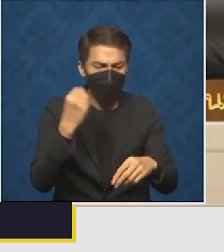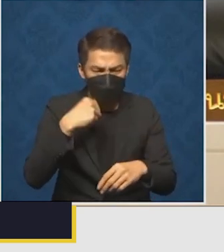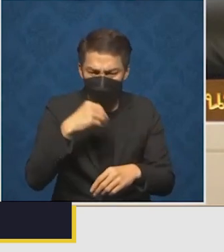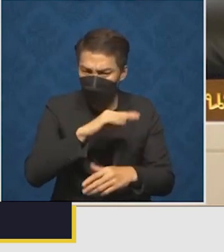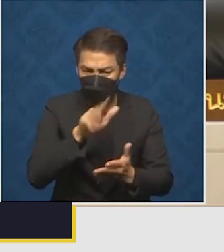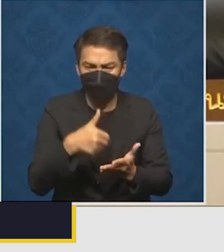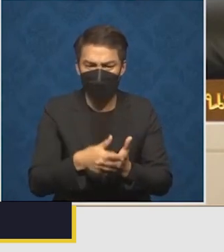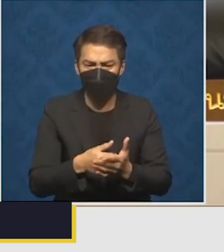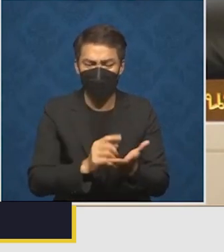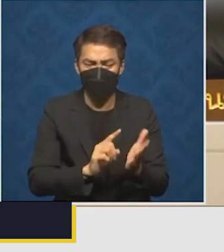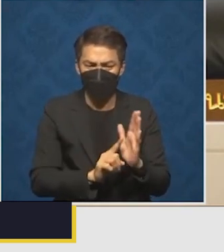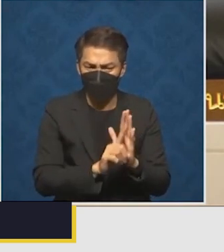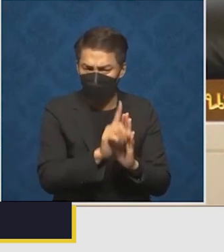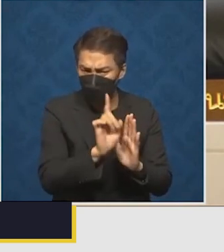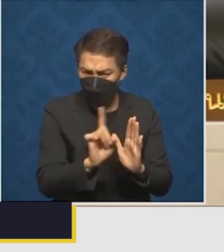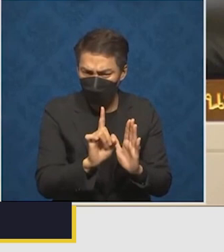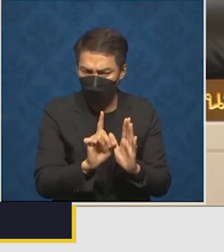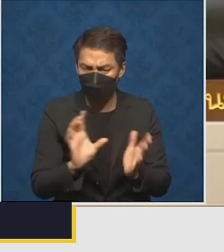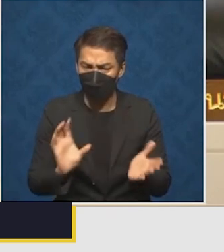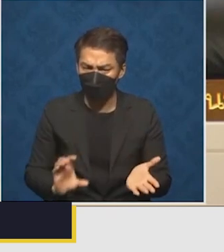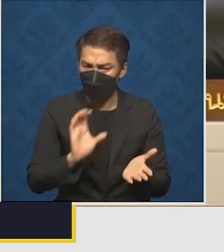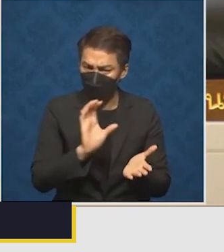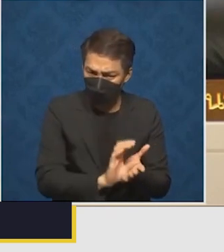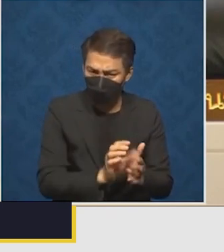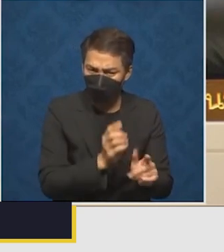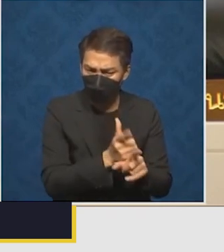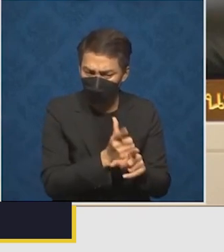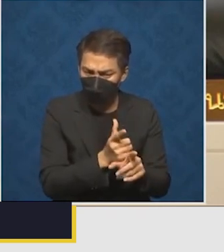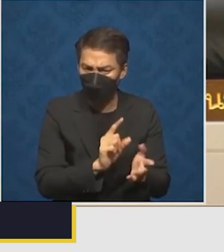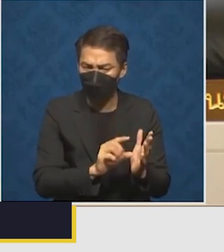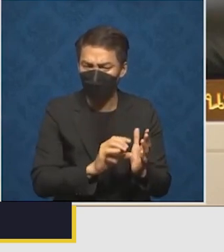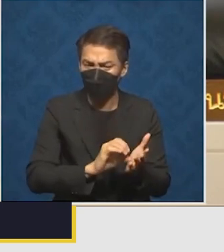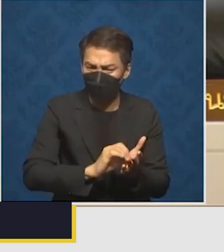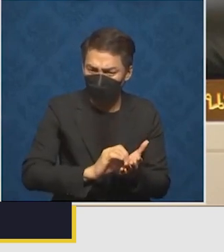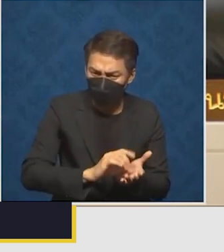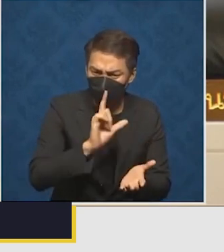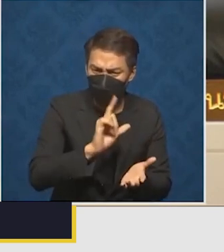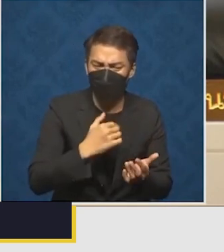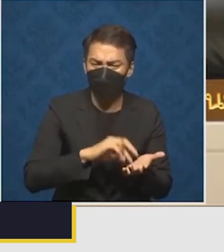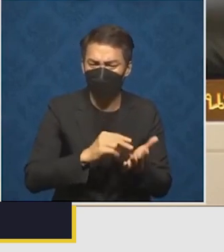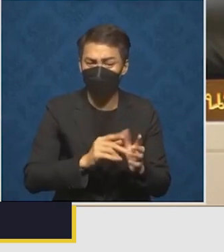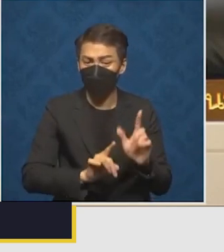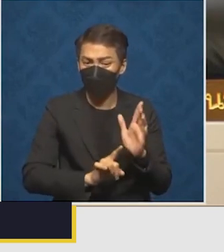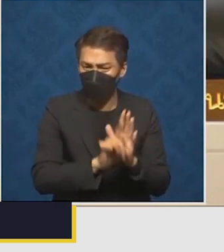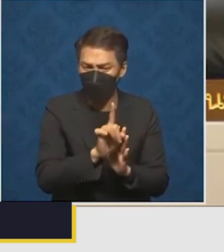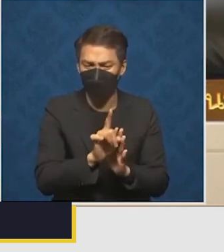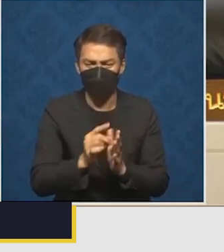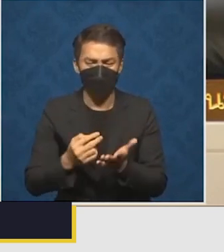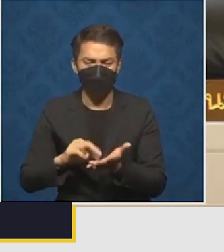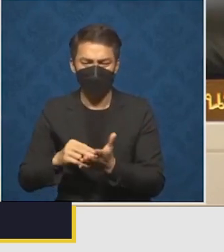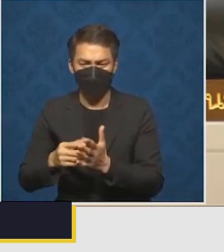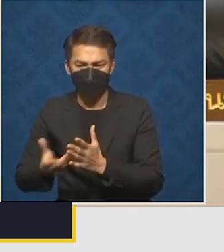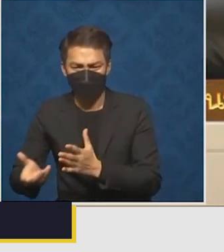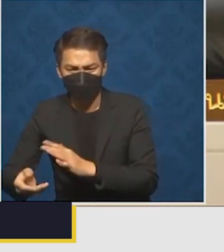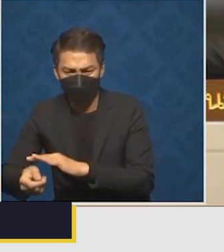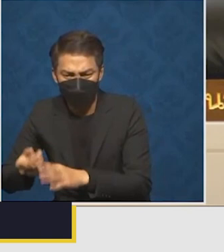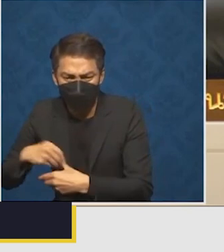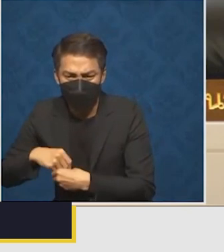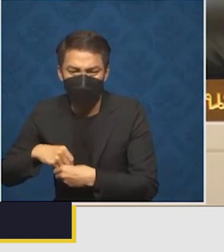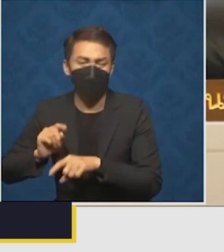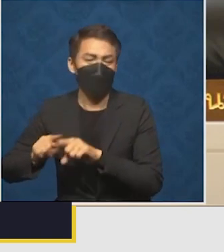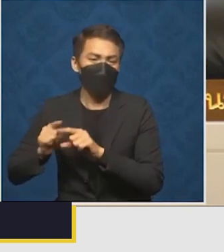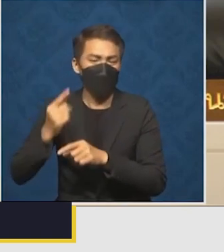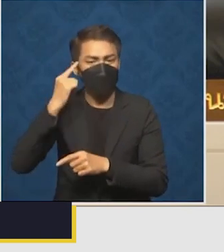ะไม่มีอะไรเปลี่ยนไปจากนี้ก็จะเดินหน้าแบบเดิมแล้วก็ น ่ ากังวลเหมือนกัน ใช่ค่ะสุดท้ายแล้วเนี่ย